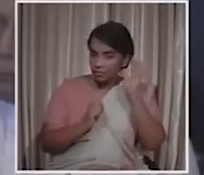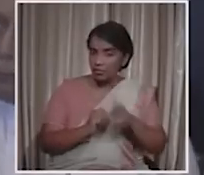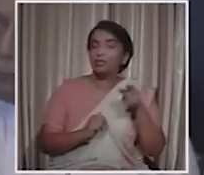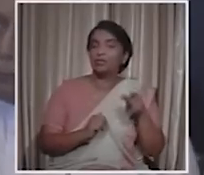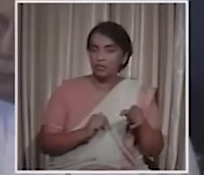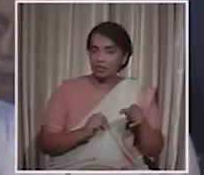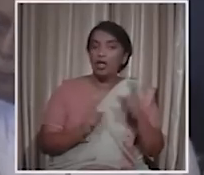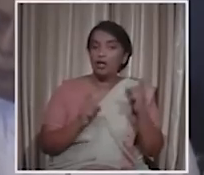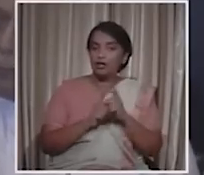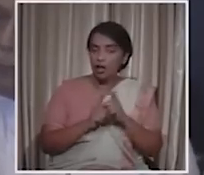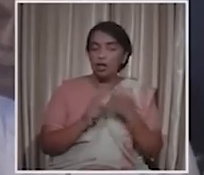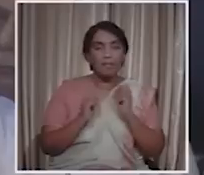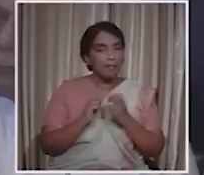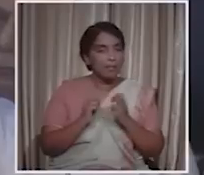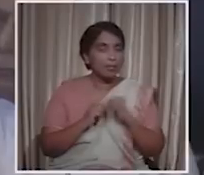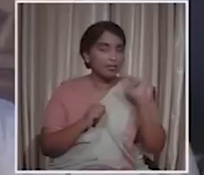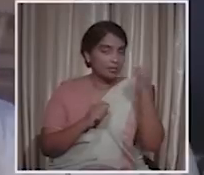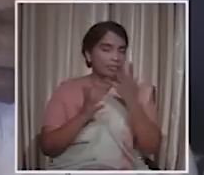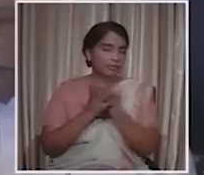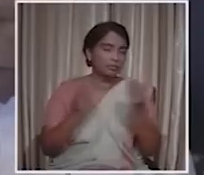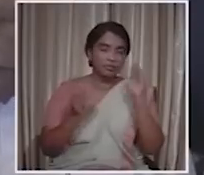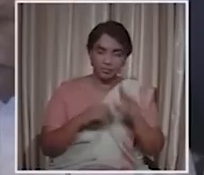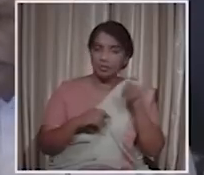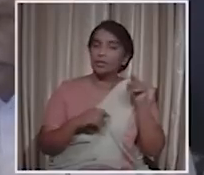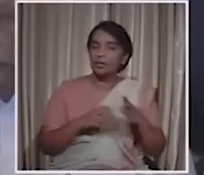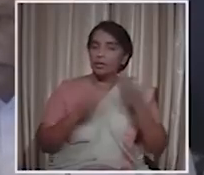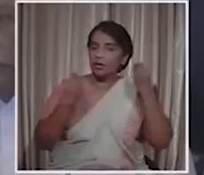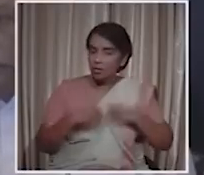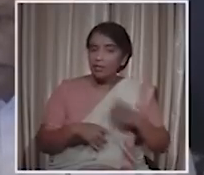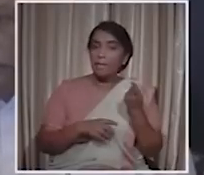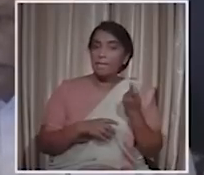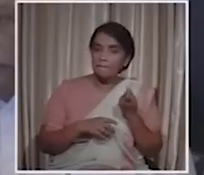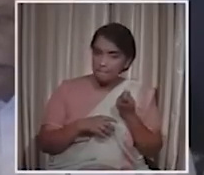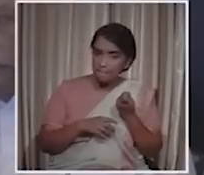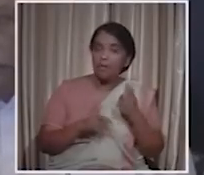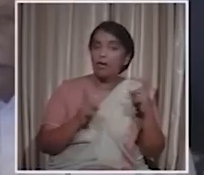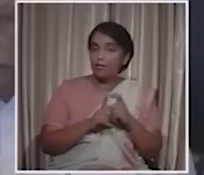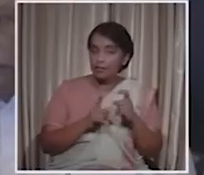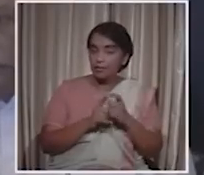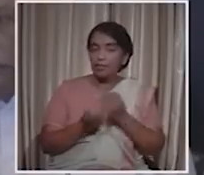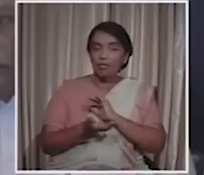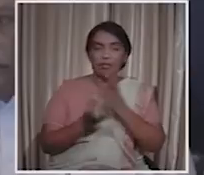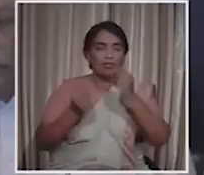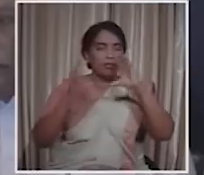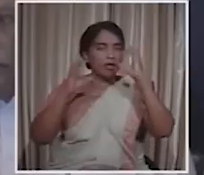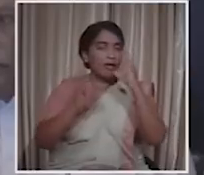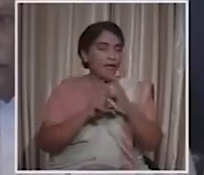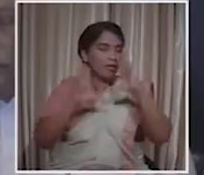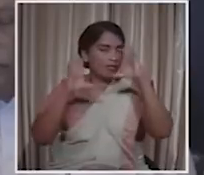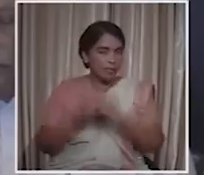සඳහා ඩොලර් අර්බුදයේ මුලින්ම විස්ථාගත යුතුයි. කඩා වැටුණු ආර්ථිකයක් ඩොලර් සංචික බිඳුවට